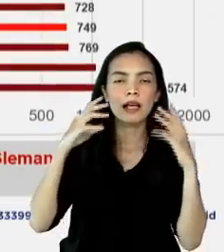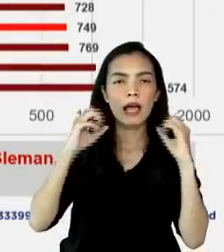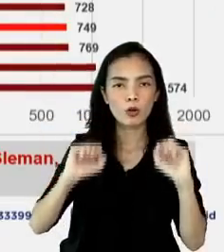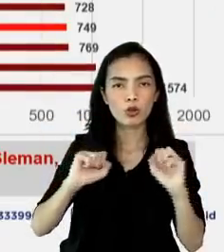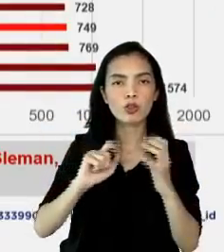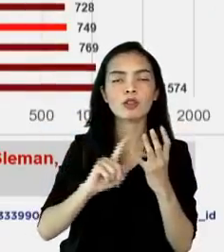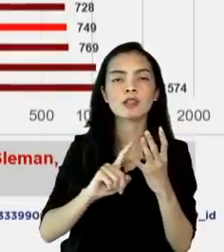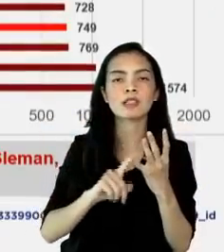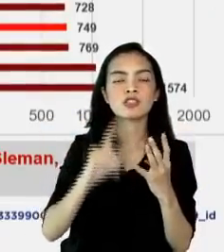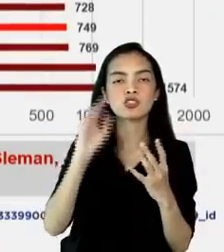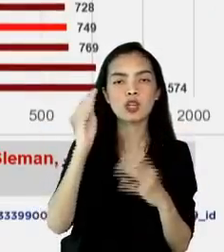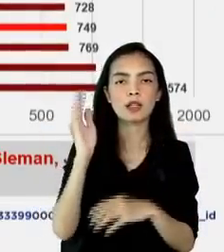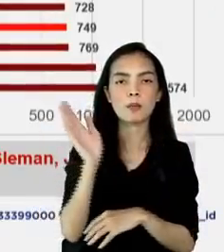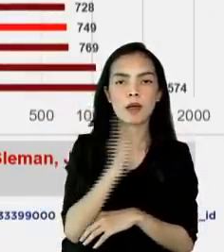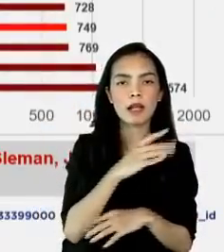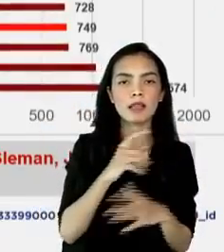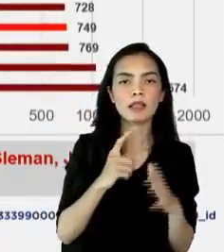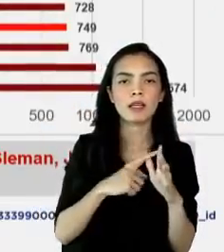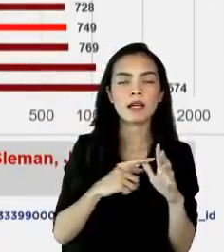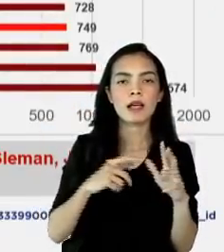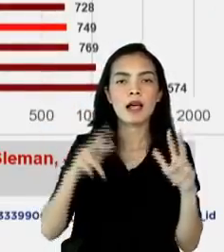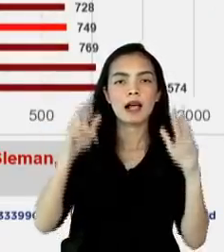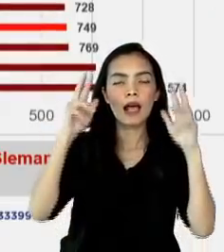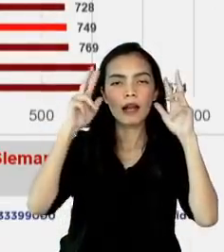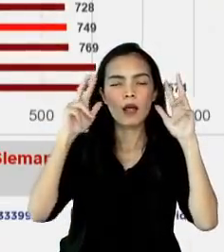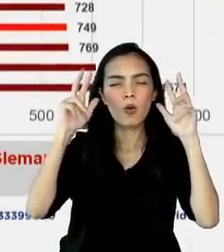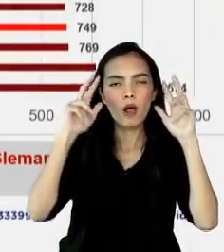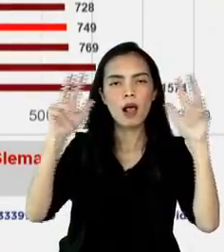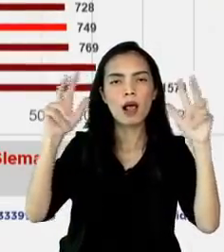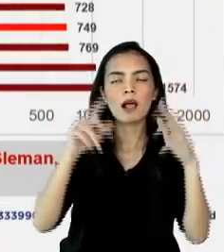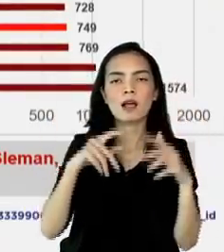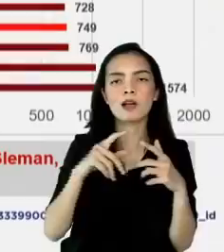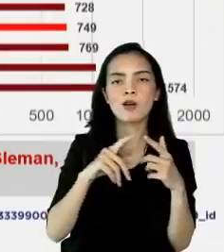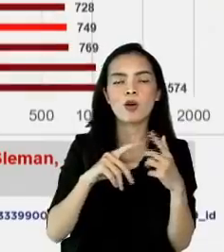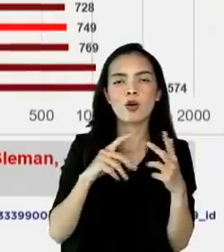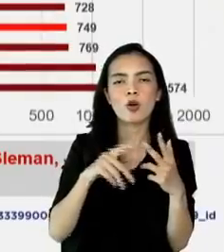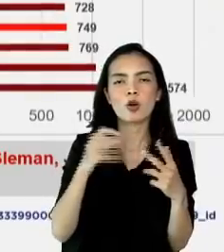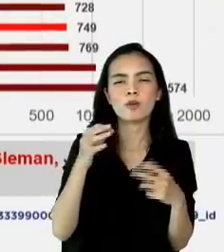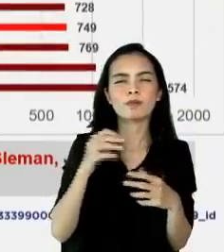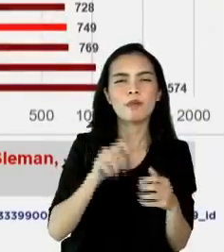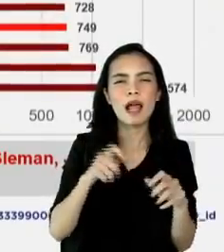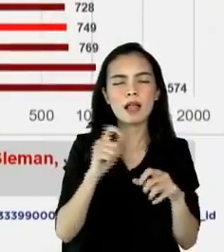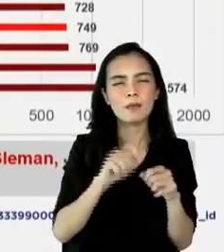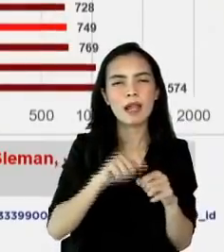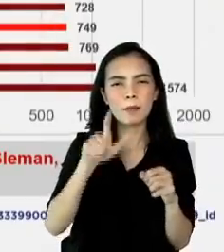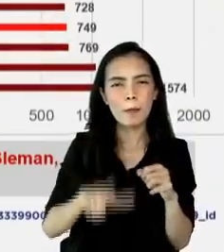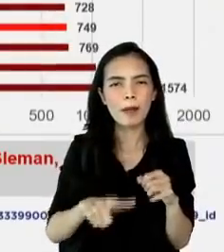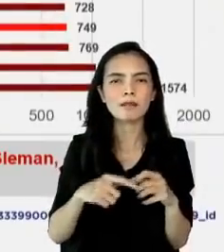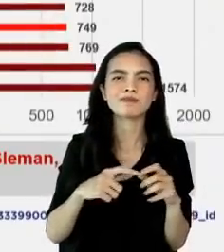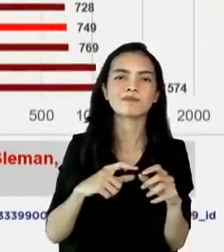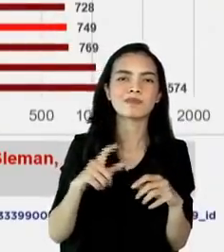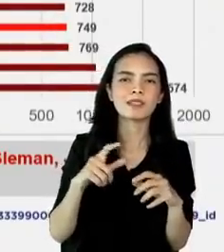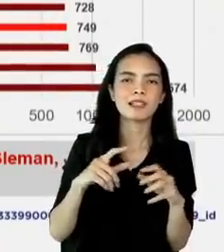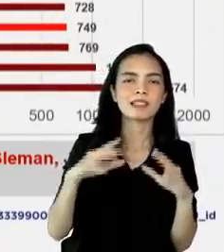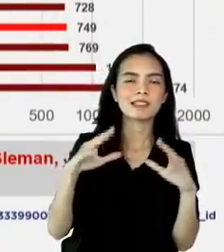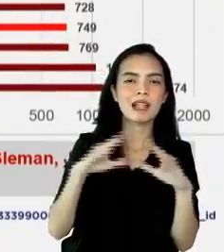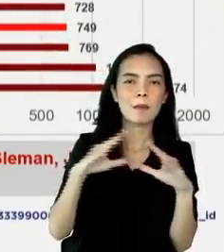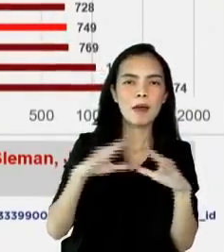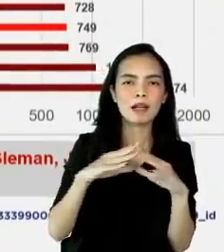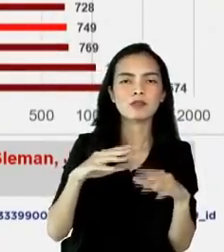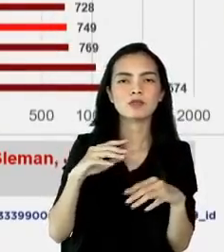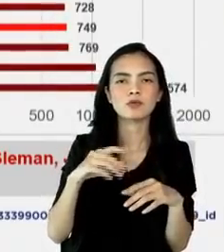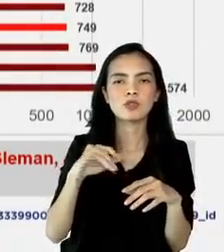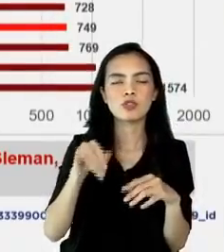Jakarta Barat, Kerawang, Jakarta Selatan, Kota Balikpapan, Sleman, dan Jombang. Itu kurang lebih 10 besarnya.